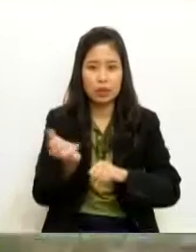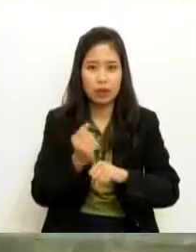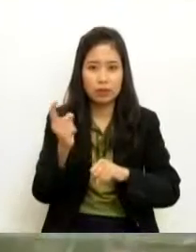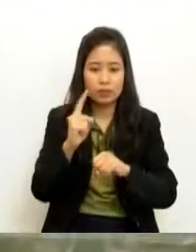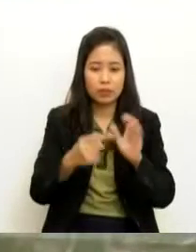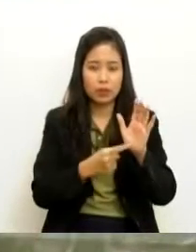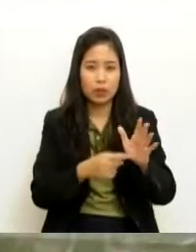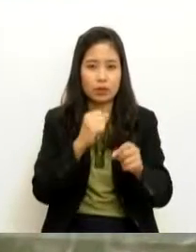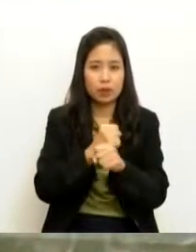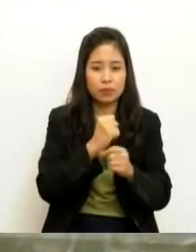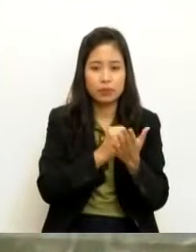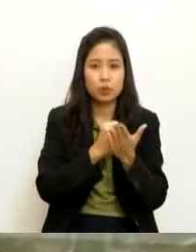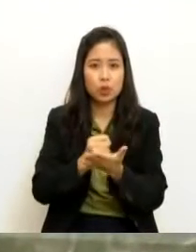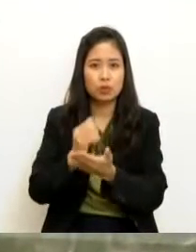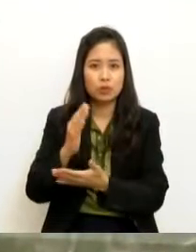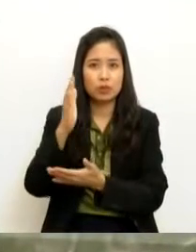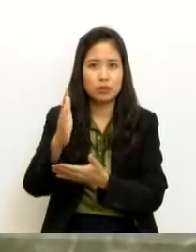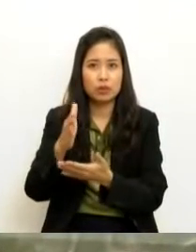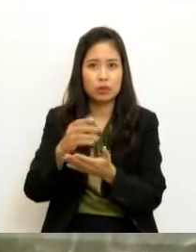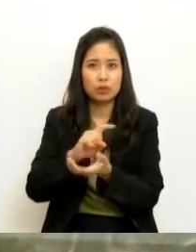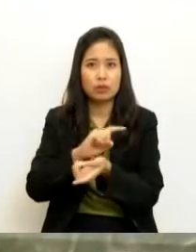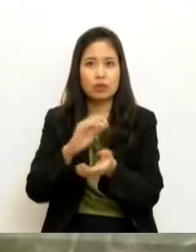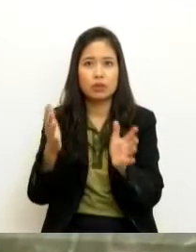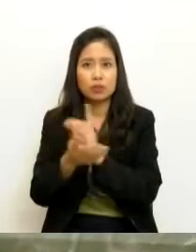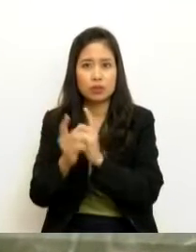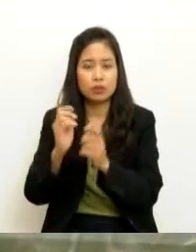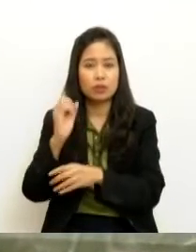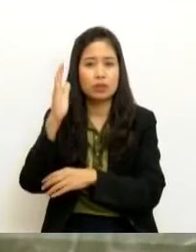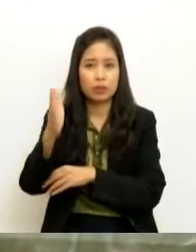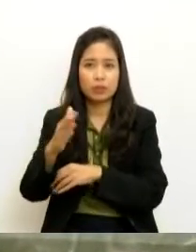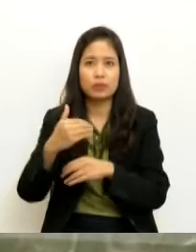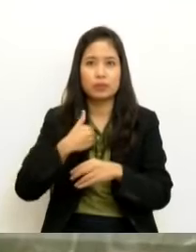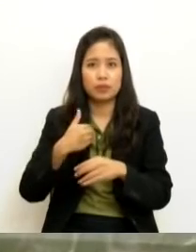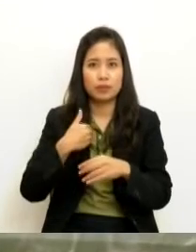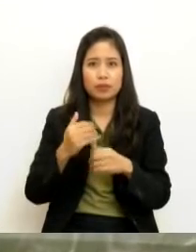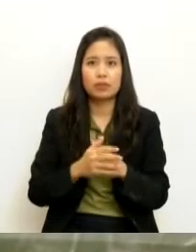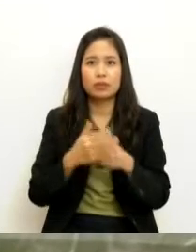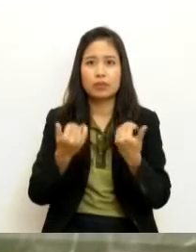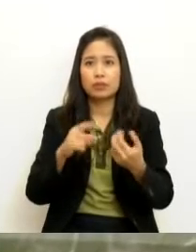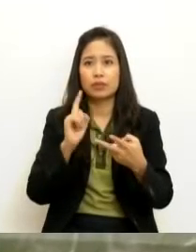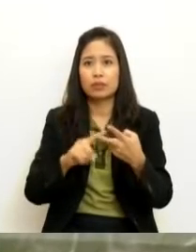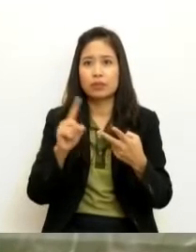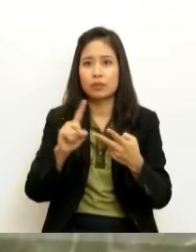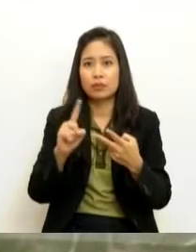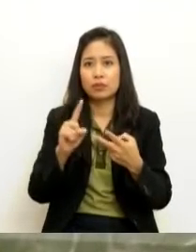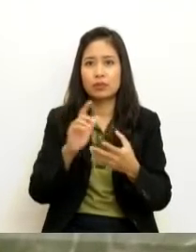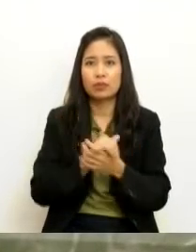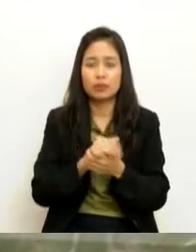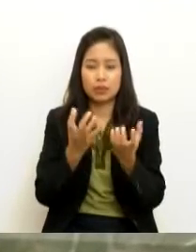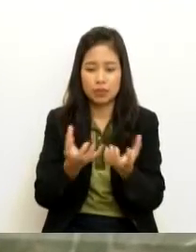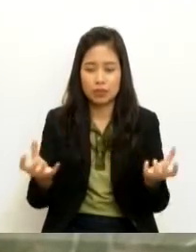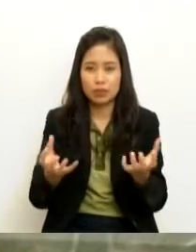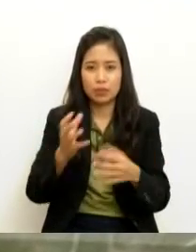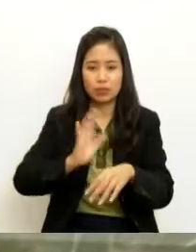ไปช่วยกันบอกหรือพูดคุยต่อกับเพื่อนๆแล้วก็ญาติพี่น้องนะครับในส่วนที่2ก็เป็นเรื่องของการอนุรักษ์ทรัพยากรธรรมชาติและสิ่ง